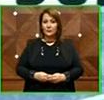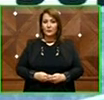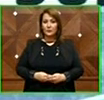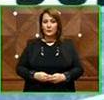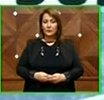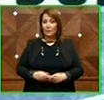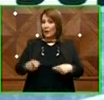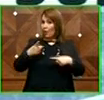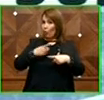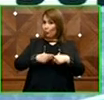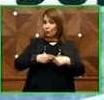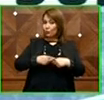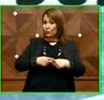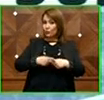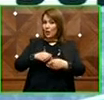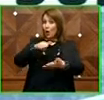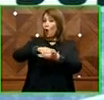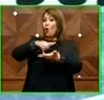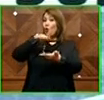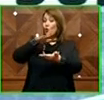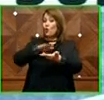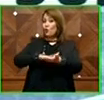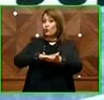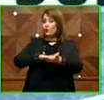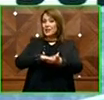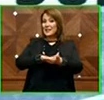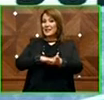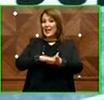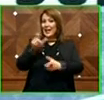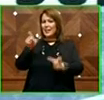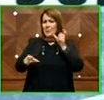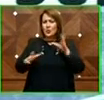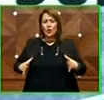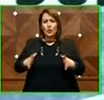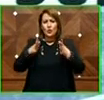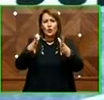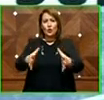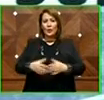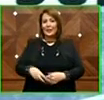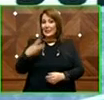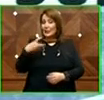كما يسجل من بين المترشحين